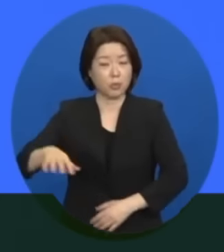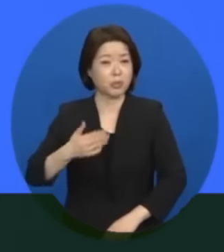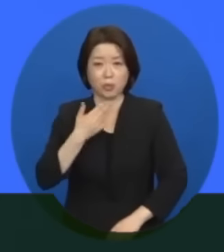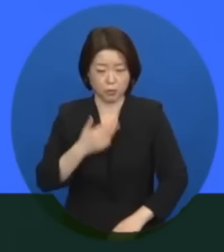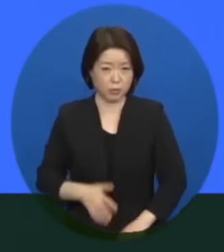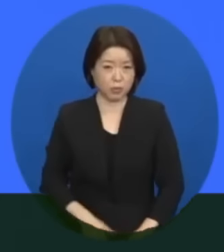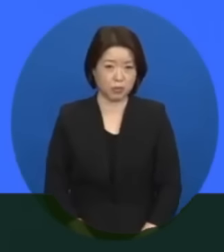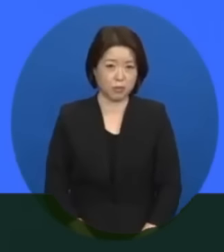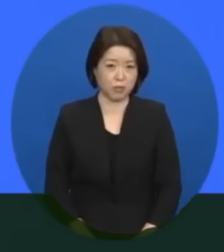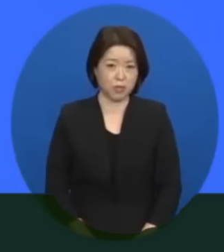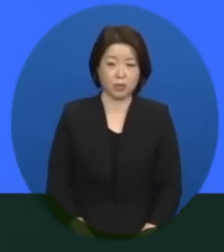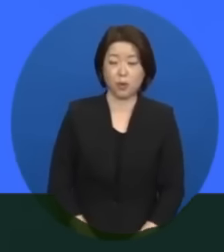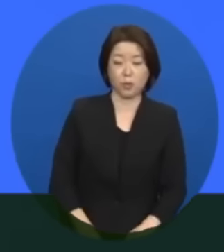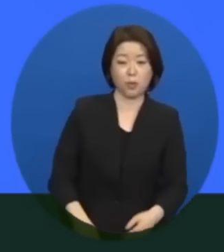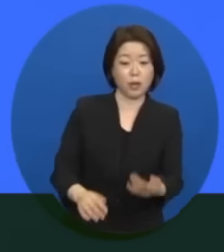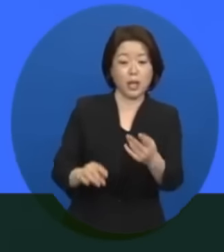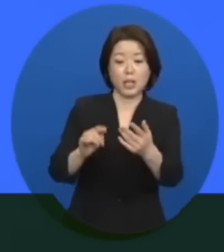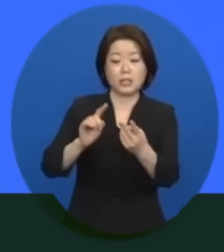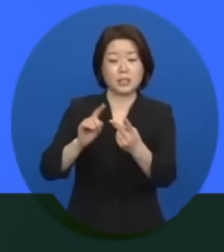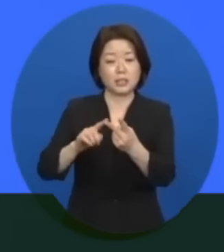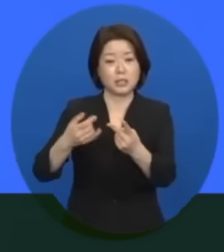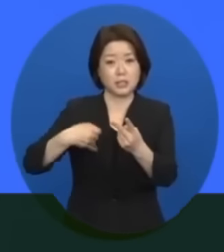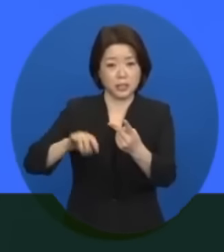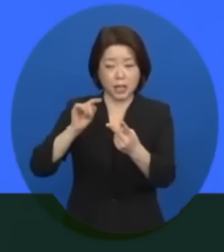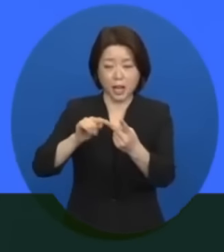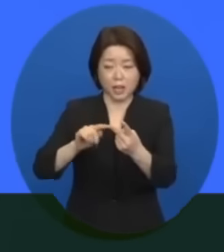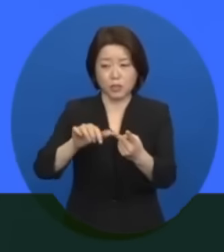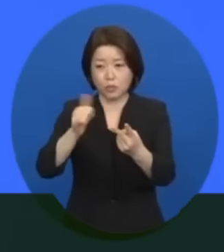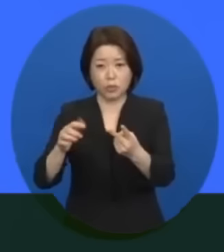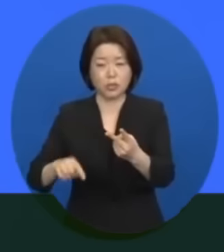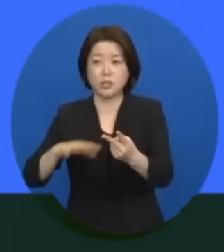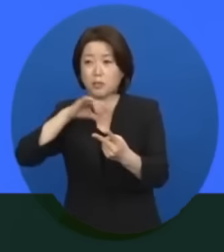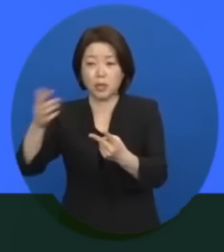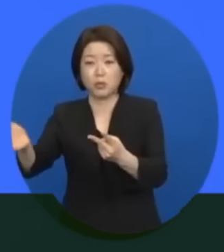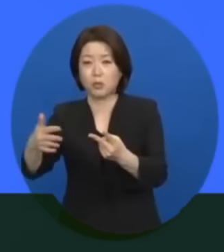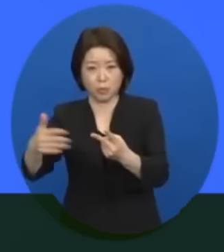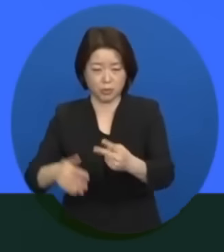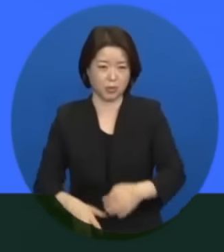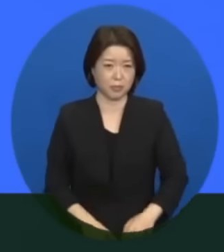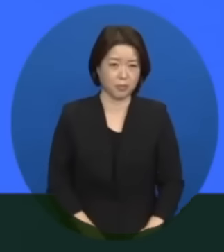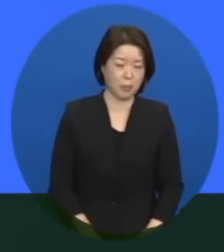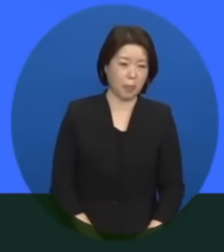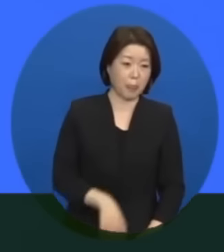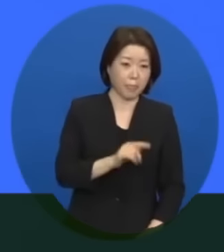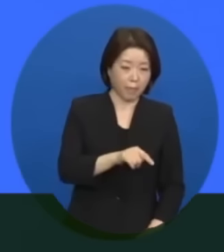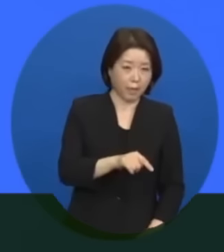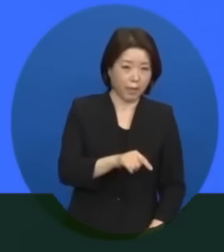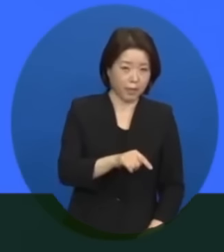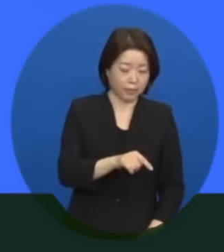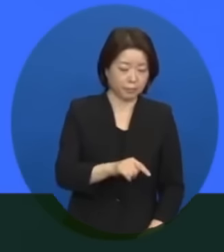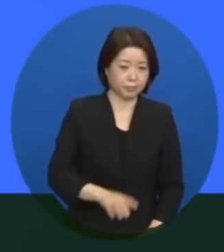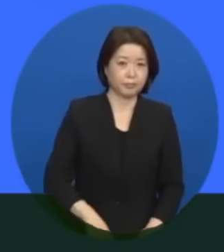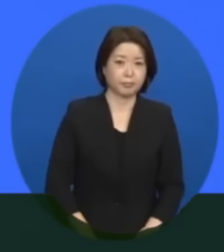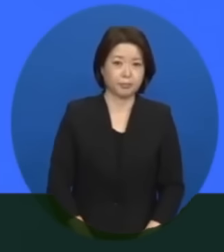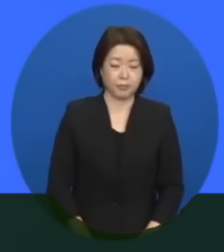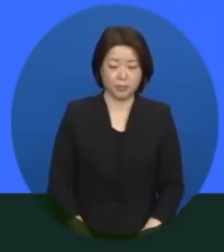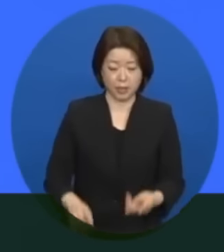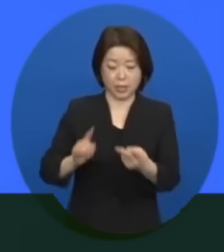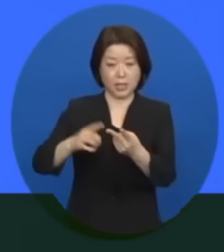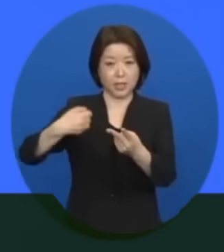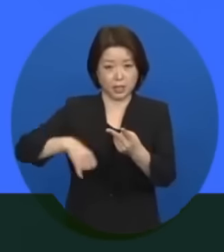않았습니다 도로가 죽었을 때 그녀의 방 안에 시신이 안치가 됩니다 그리고 역시 도가도 아 야로의